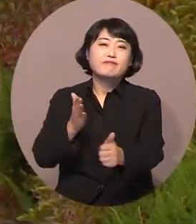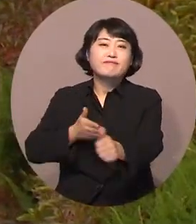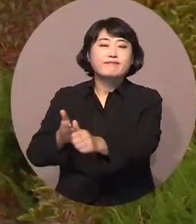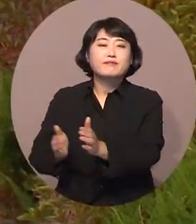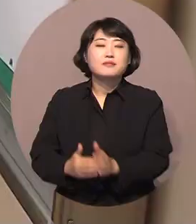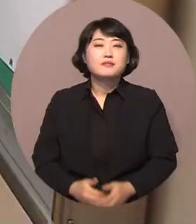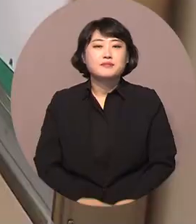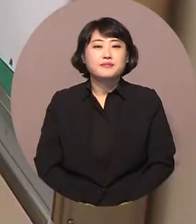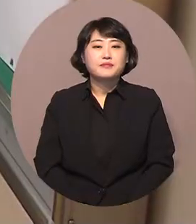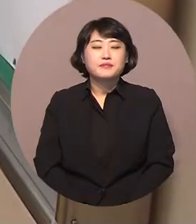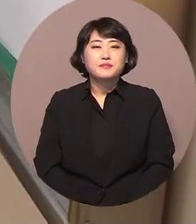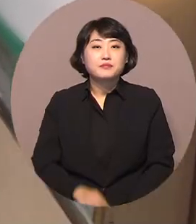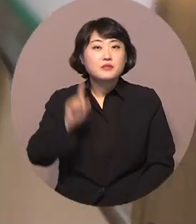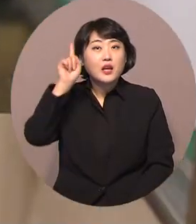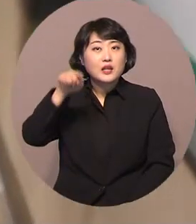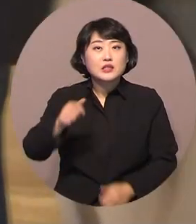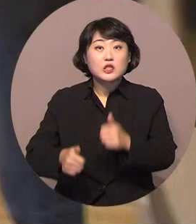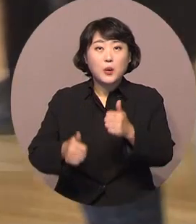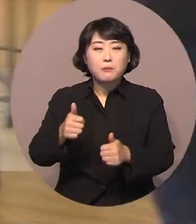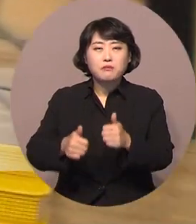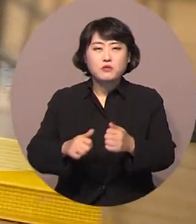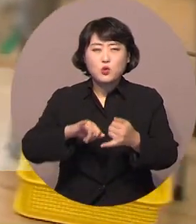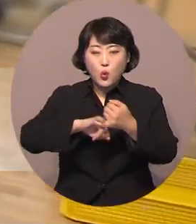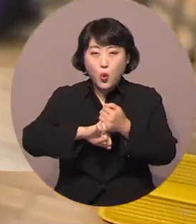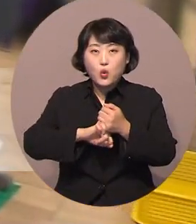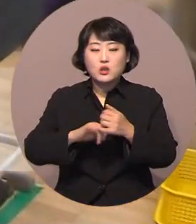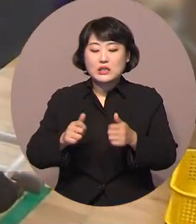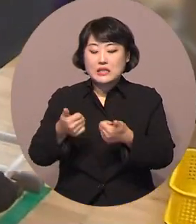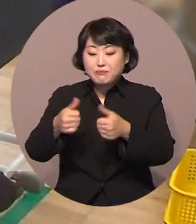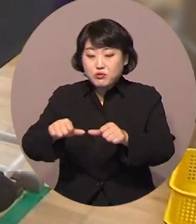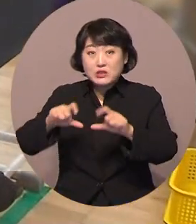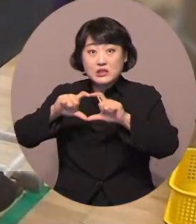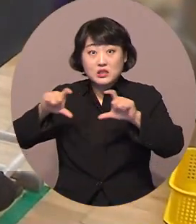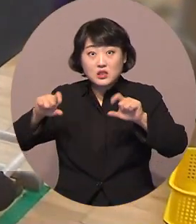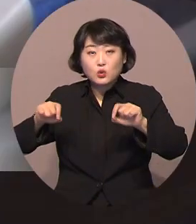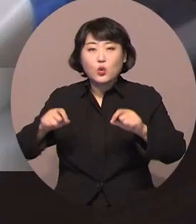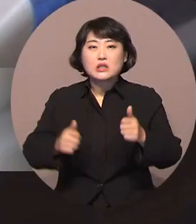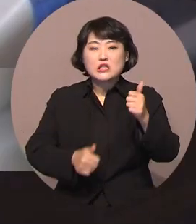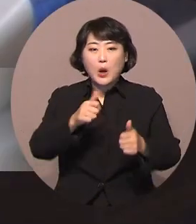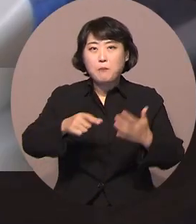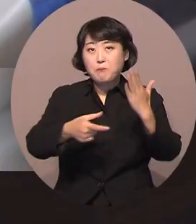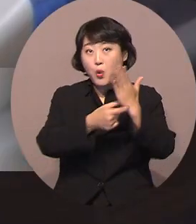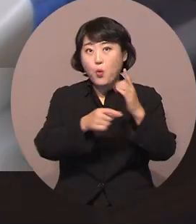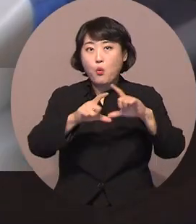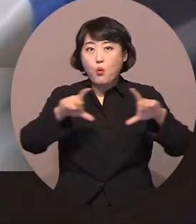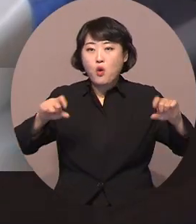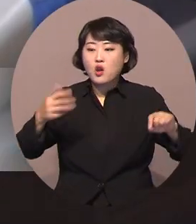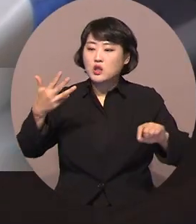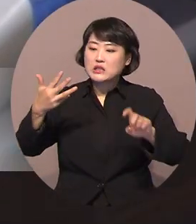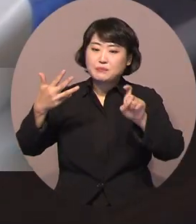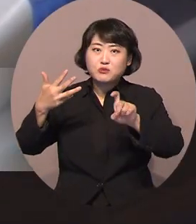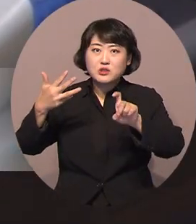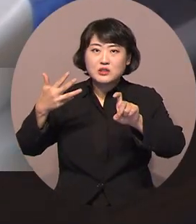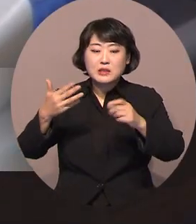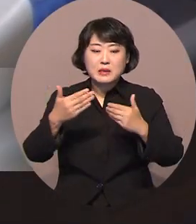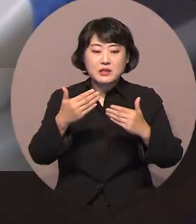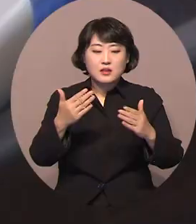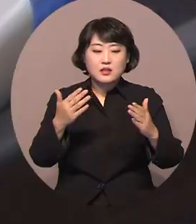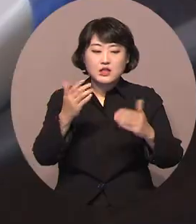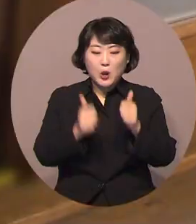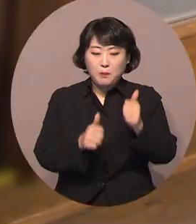당부했습니다. 내일 수능은 반드시 수험표와 신분증을 지참해 오전 8시 10분까지 입시를 마쳐야